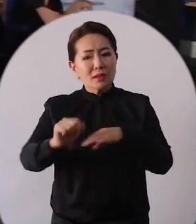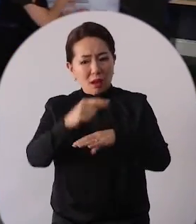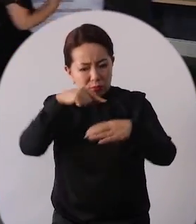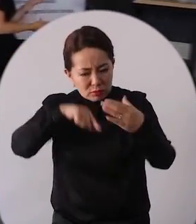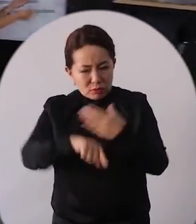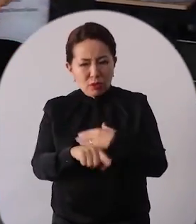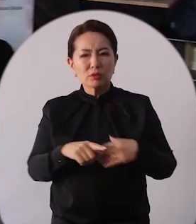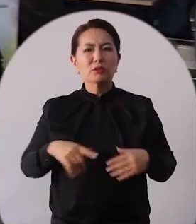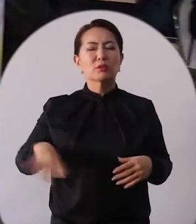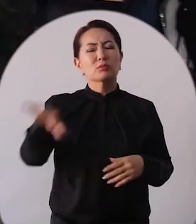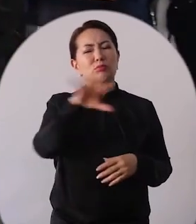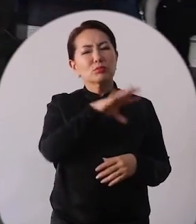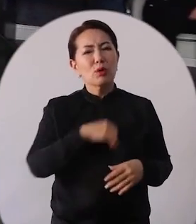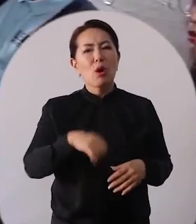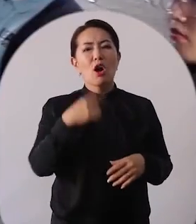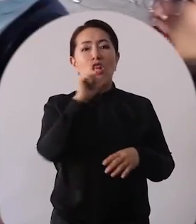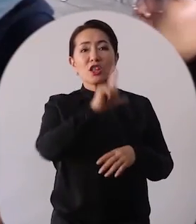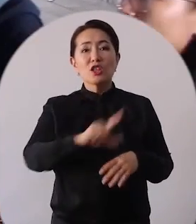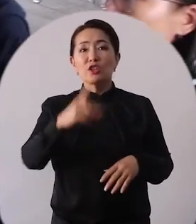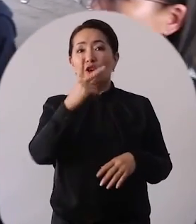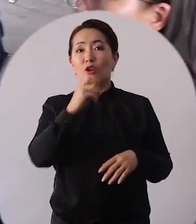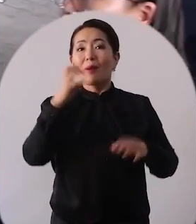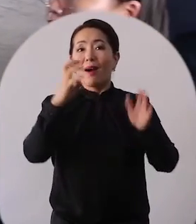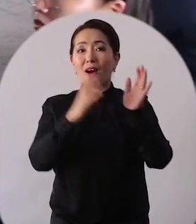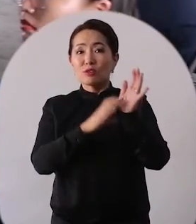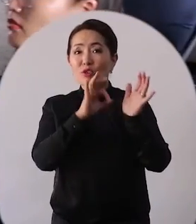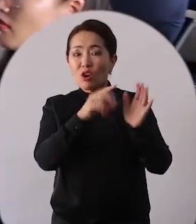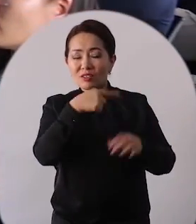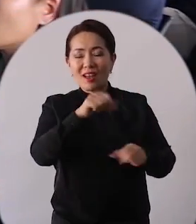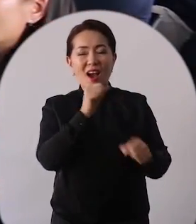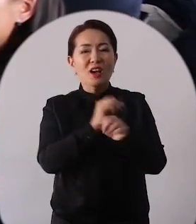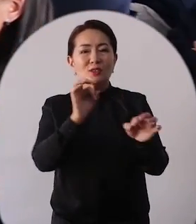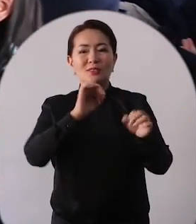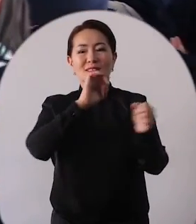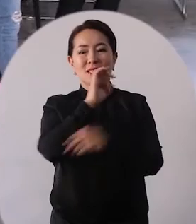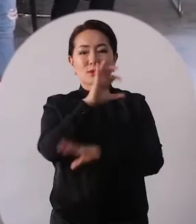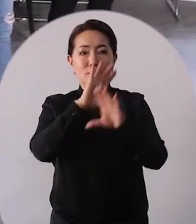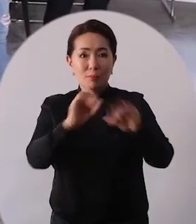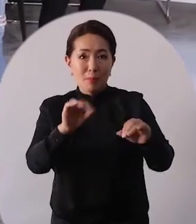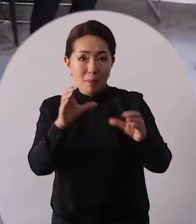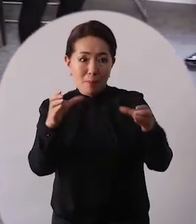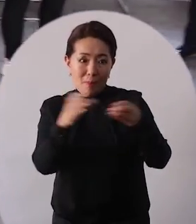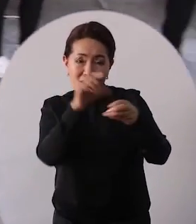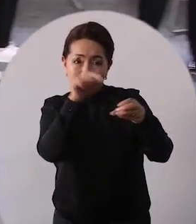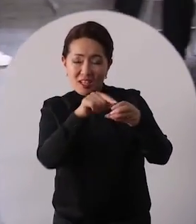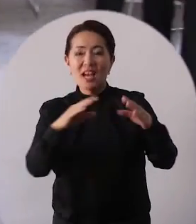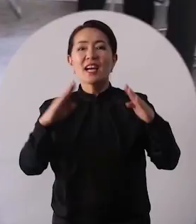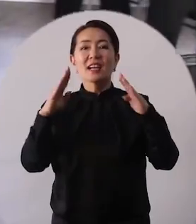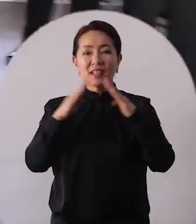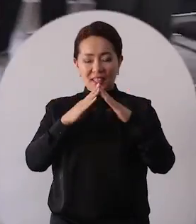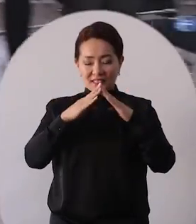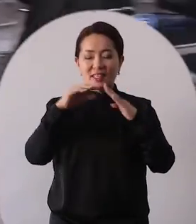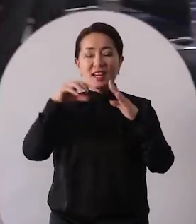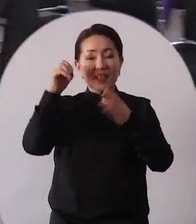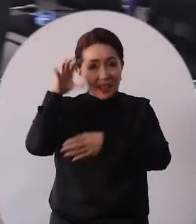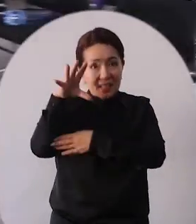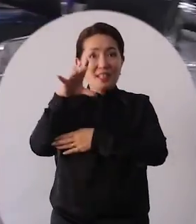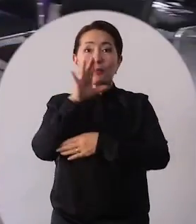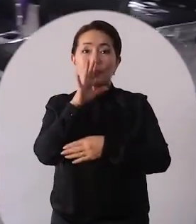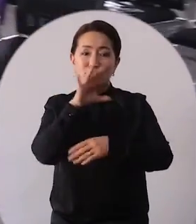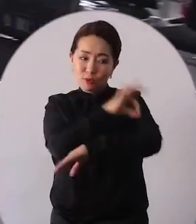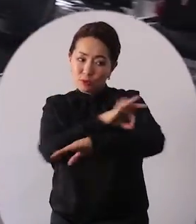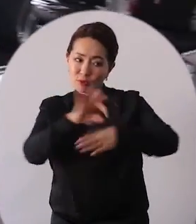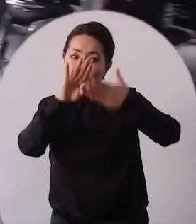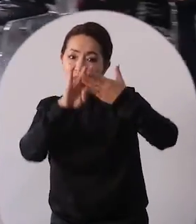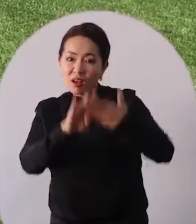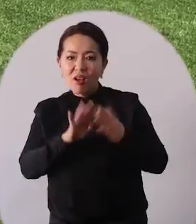сургалтын үеэр бид 2019 оны Lead Монгол хөтөлбөрийн ажилгүйд ядуурлыг боруулах багийн хэрэгжүүлж байгаа гэртээ гэрэл асаа